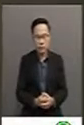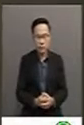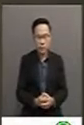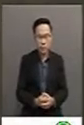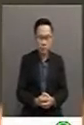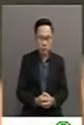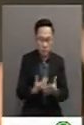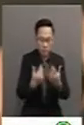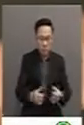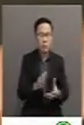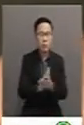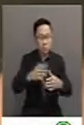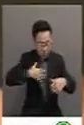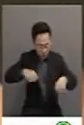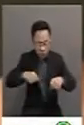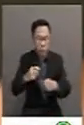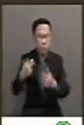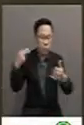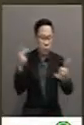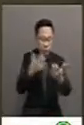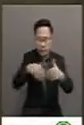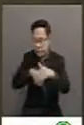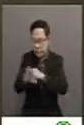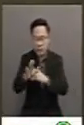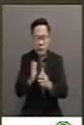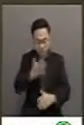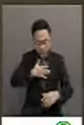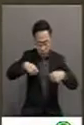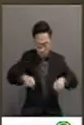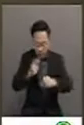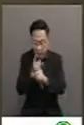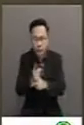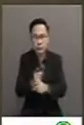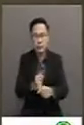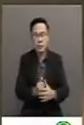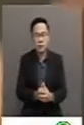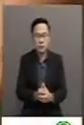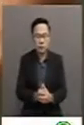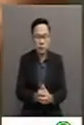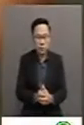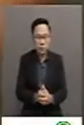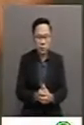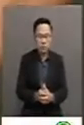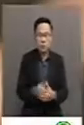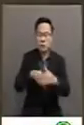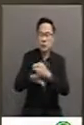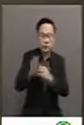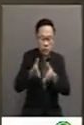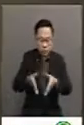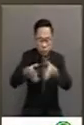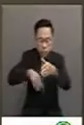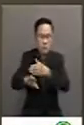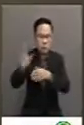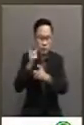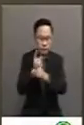ไหวไล่ไม่ไหวฉันติดมอเตอร์ไซค์วิ่งไล่เลยนะ แม่ป้าเวลาเขายิงเขาวิ่งไปทางไหนเวลาเขายิงเสร็จเนี่ย ไปตำหนุนค่ะไปตำหนุน เขาออกถนนเล